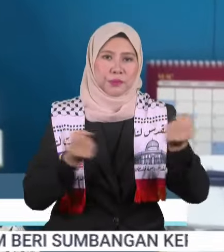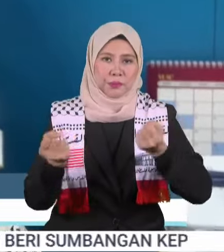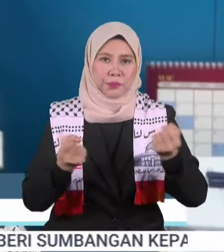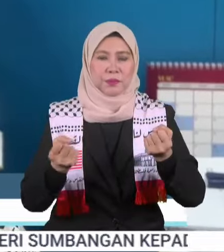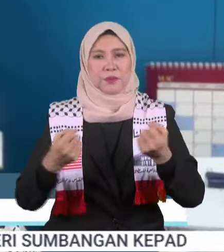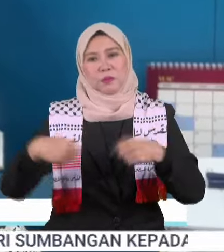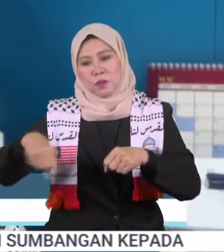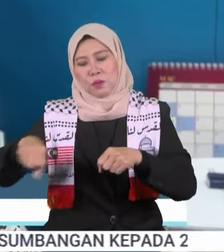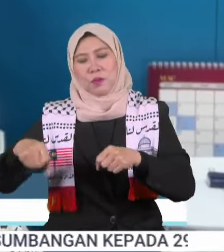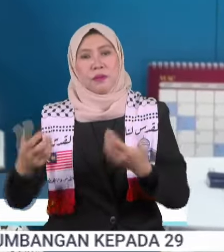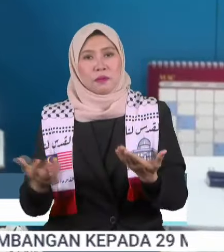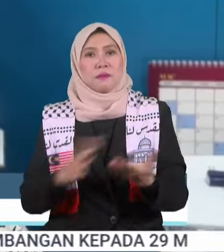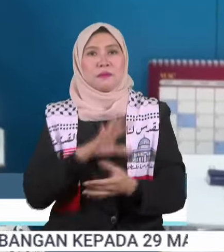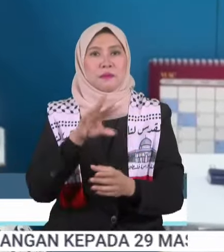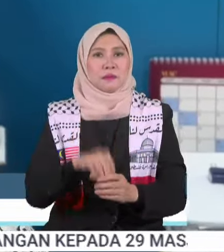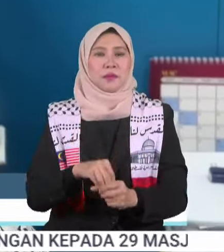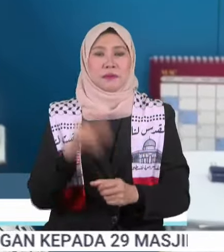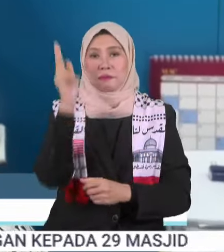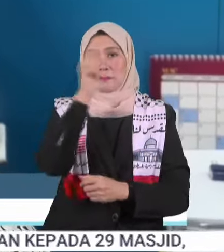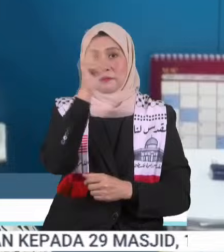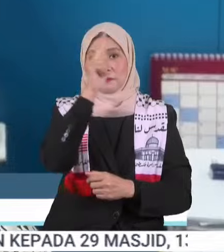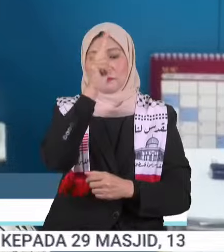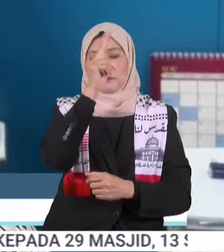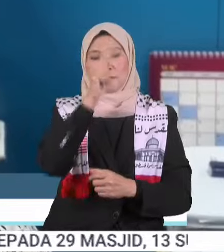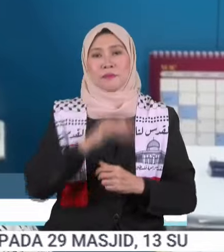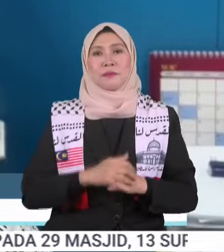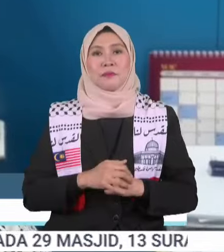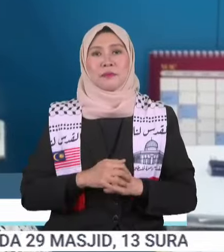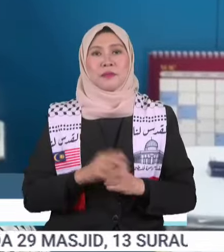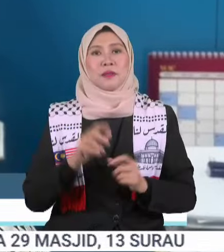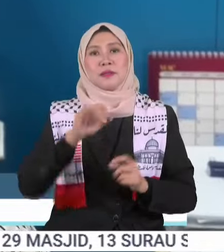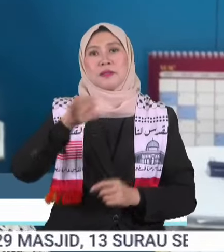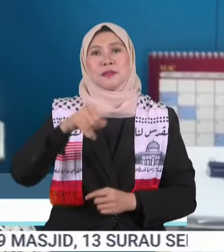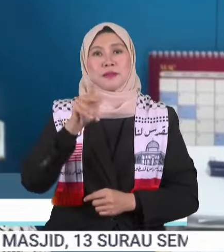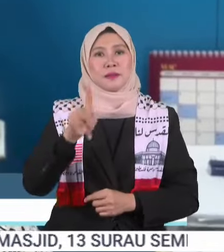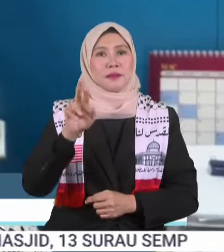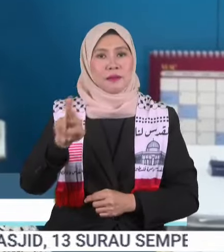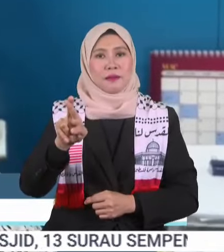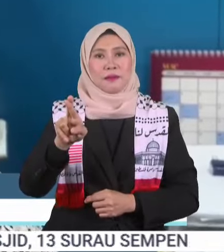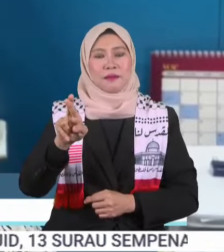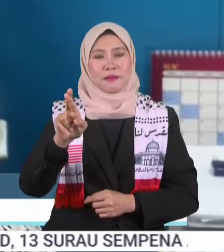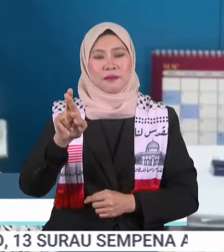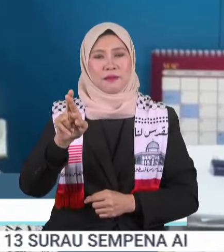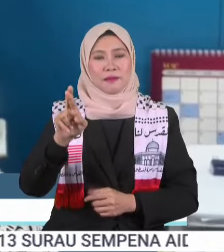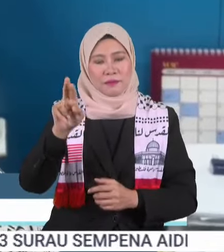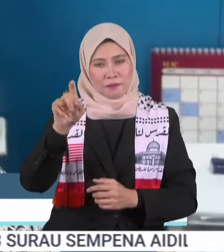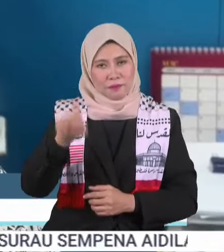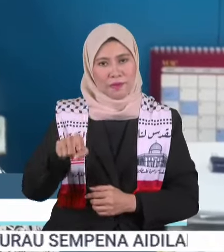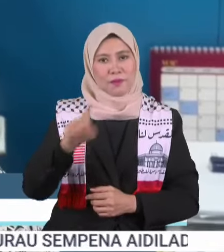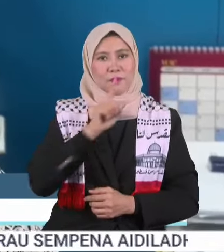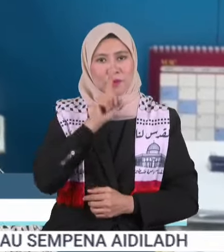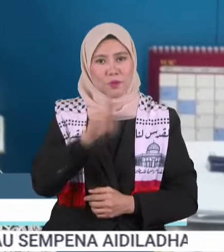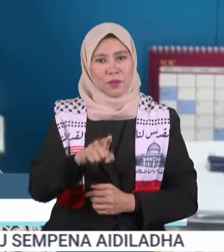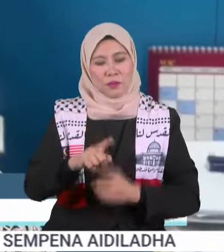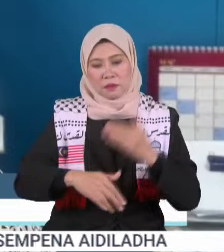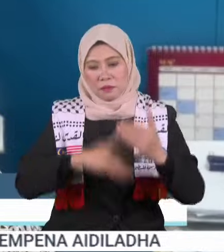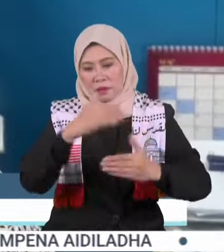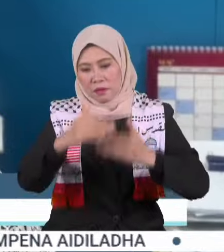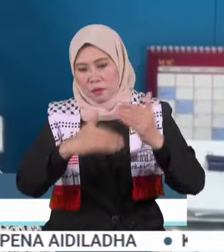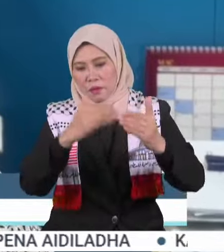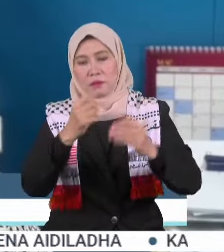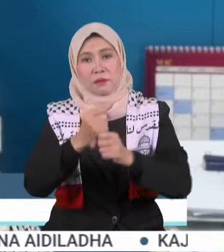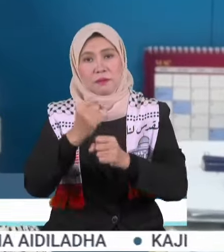terutamanya dan juga pelibatan daripada pihak kerajaan melalui Kementerian Kerja Raya untuk memastikan progres